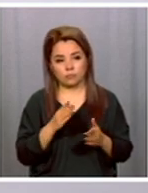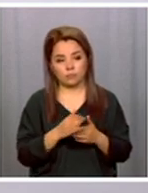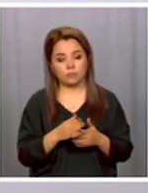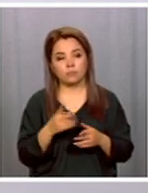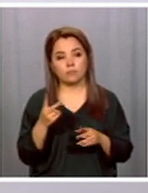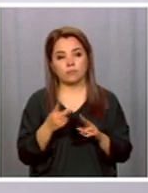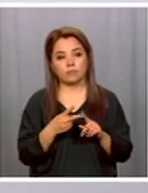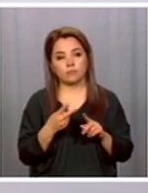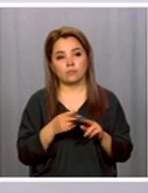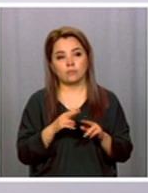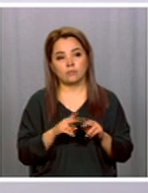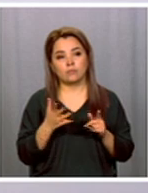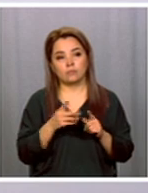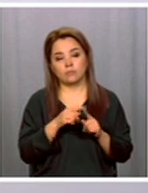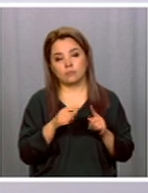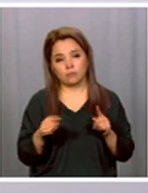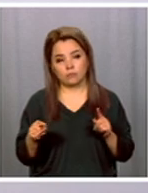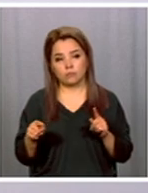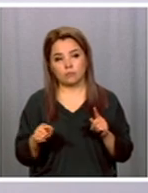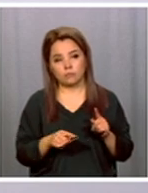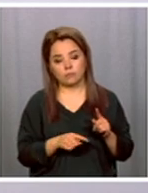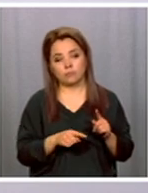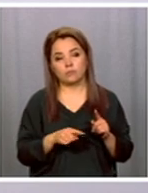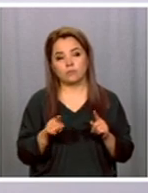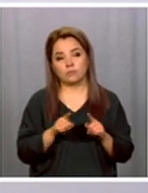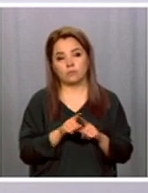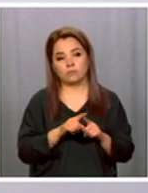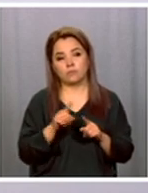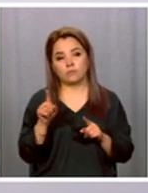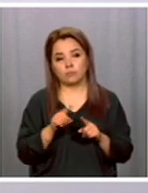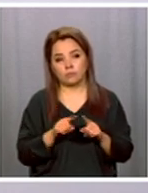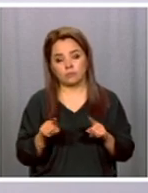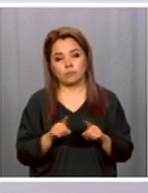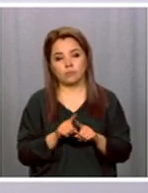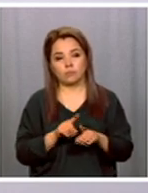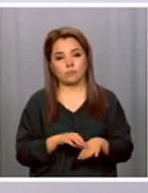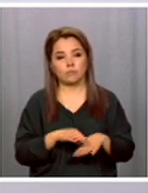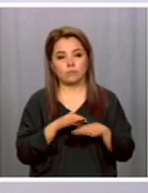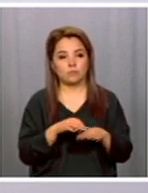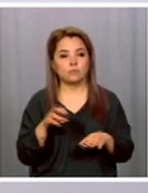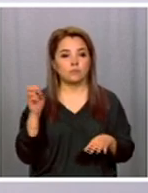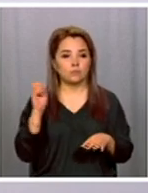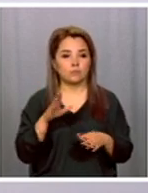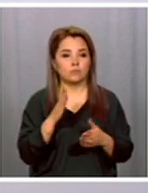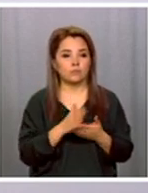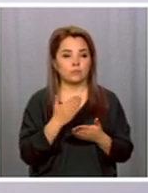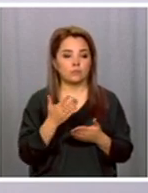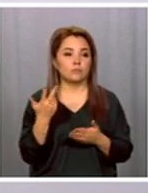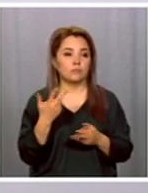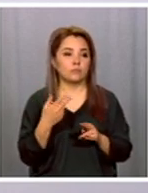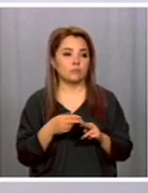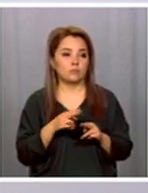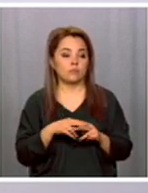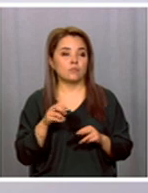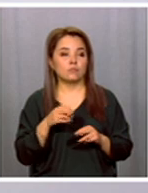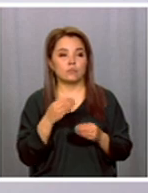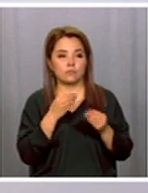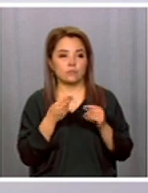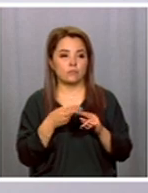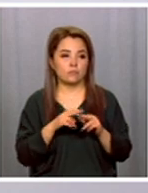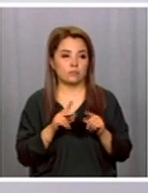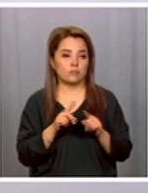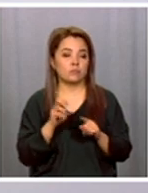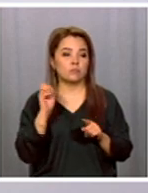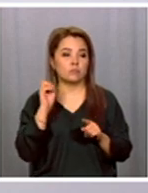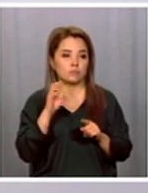төбесіне қандай бұрышпен түсетін болса, бас оптикалық оське ол тура сондай бұрышпен шағылады. Үшіншісі, фокус арқылы сәулеміз түсетін